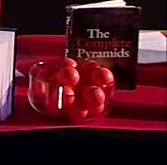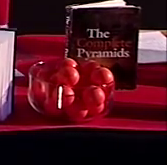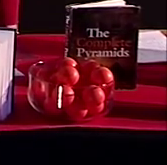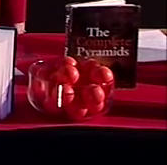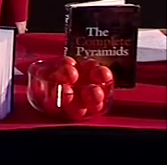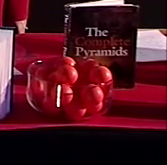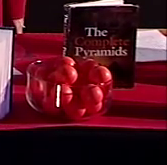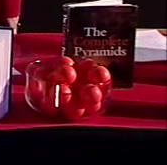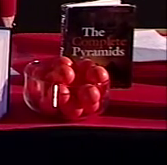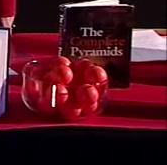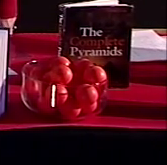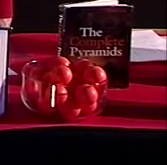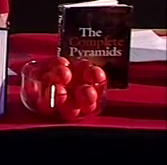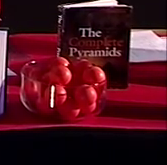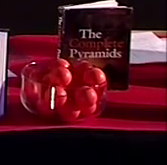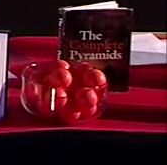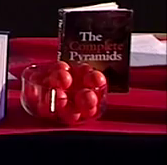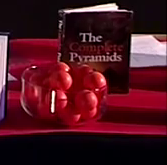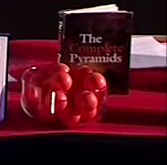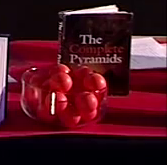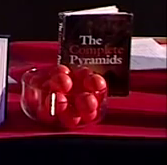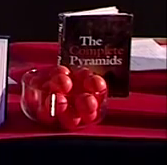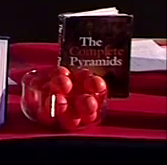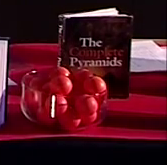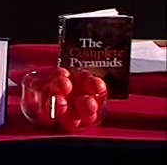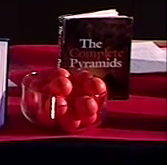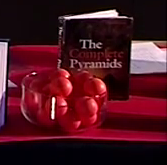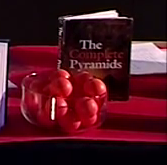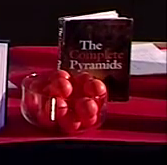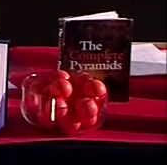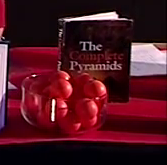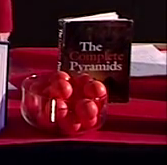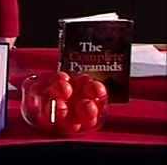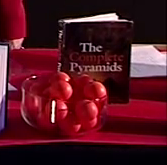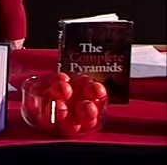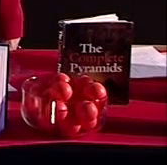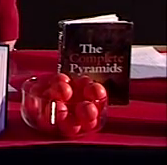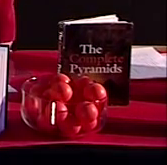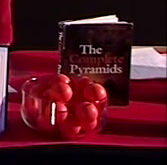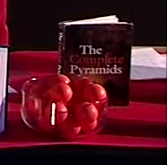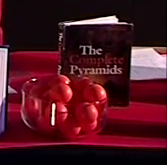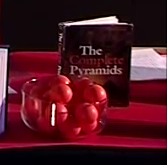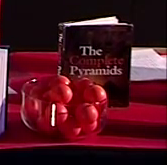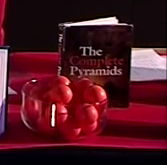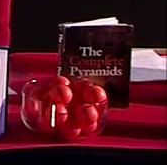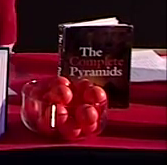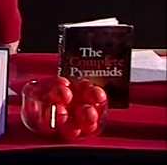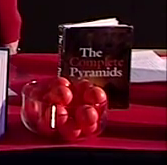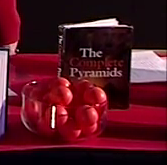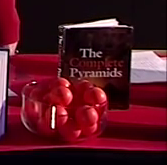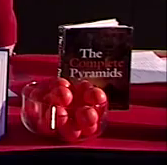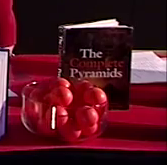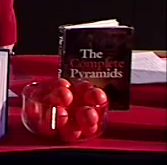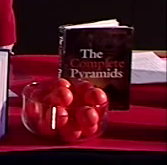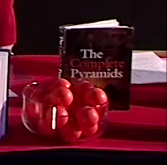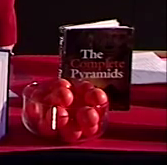Widzieliśmy, to są mężczyźni, widzieliśmy dzisiaj już kilka bardzo ciekawych prezentacji. Mam nadzieję, że nasz temat też Państwa zainteresuje. Co prawda trudno